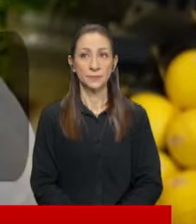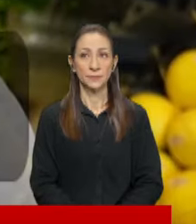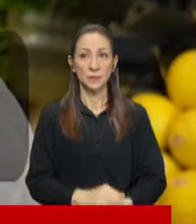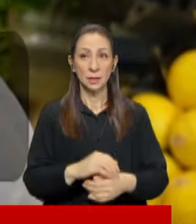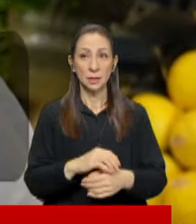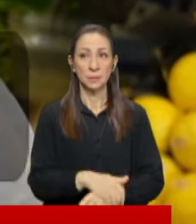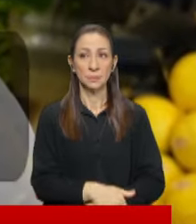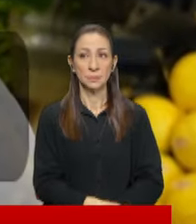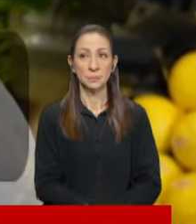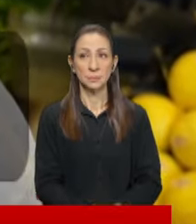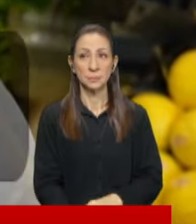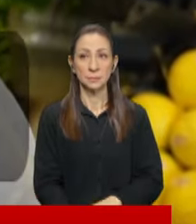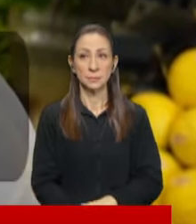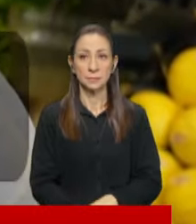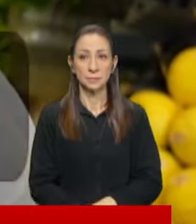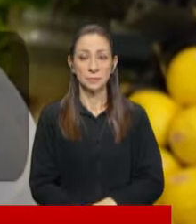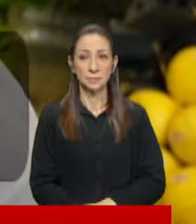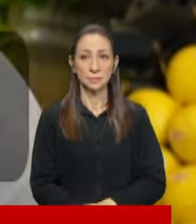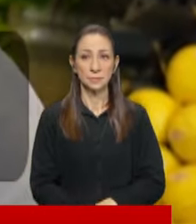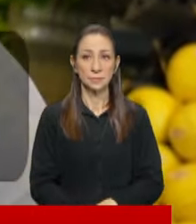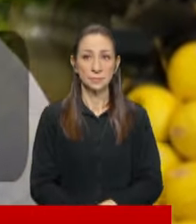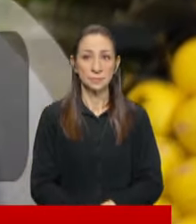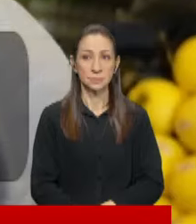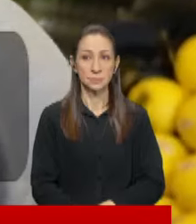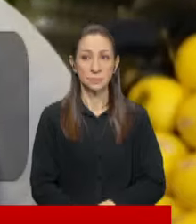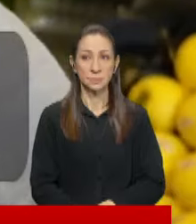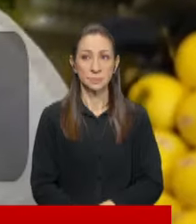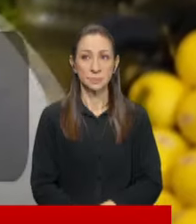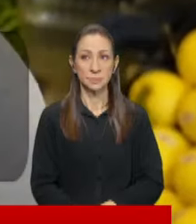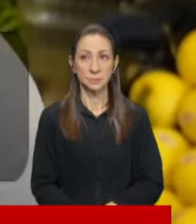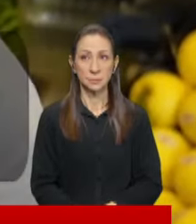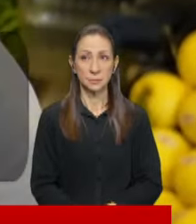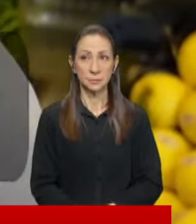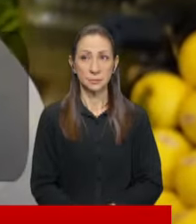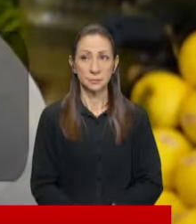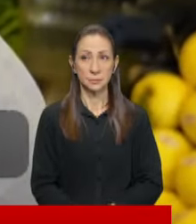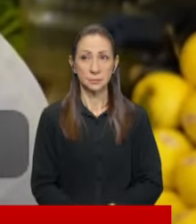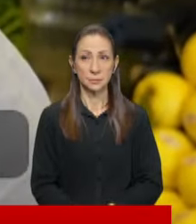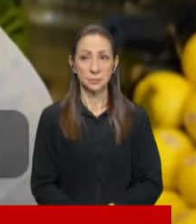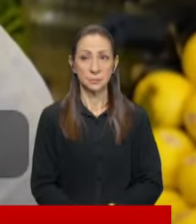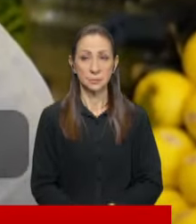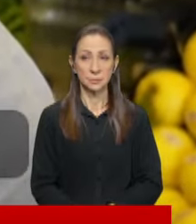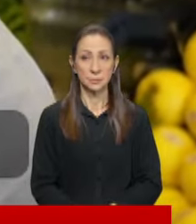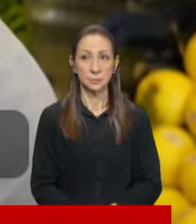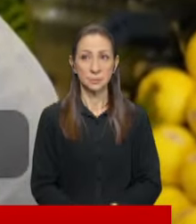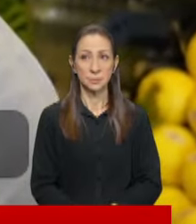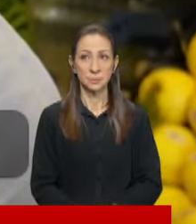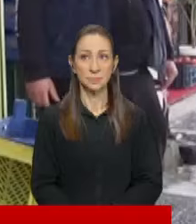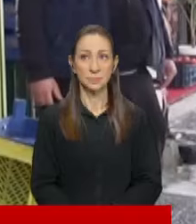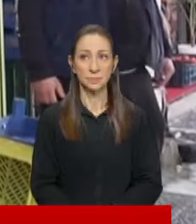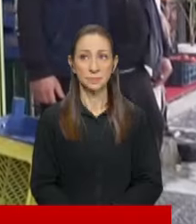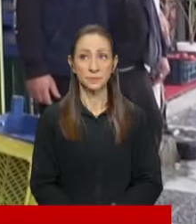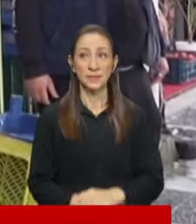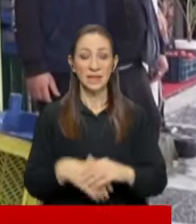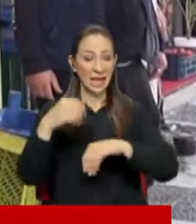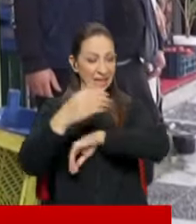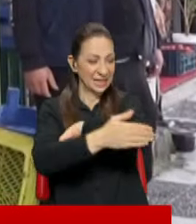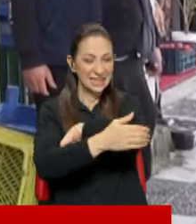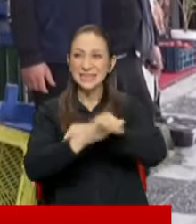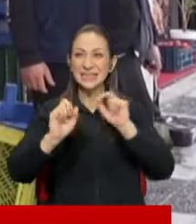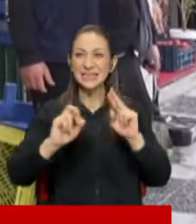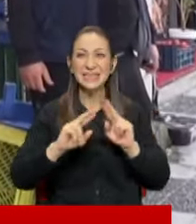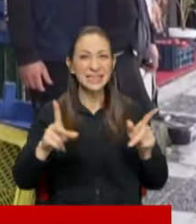Hastaneye kaldırdığımızda ameliyatlandı. Sağ bacağında diz kapağında platin takıldı. Şu an durumu iyiye gidiyor. Dizi kırılan